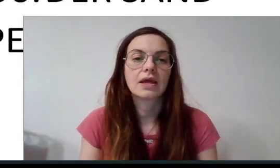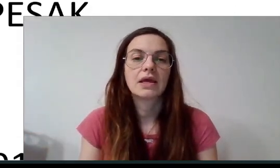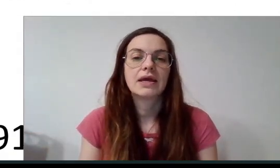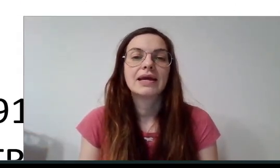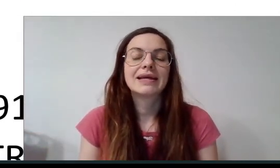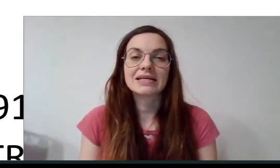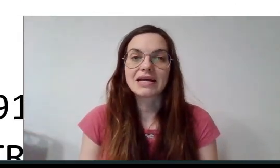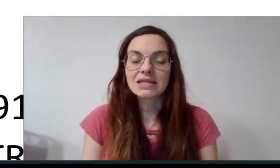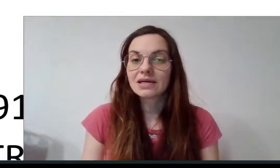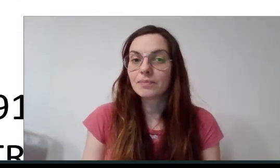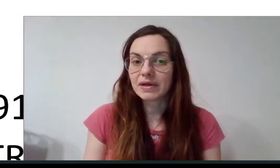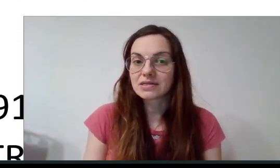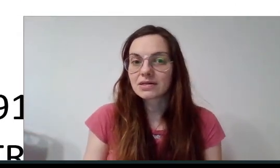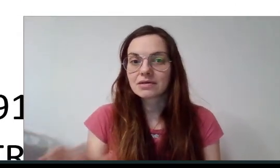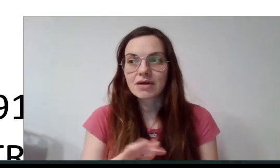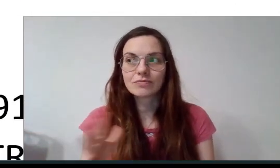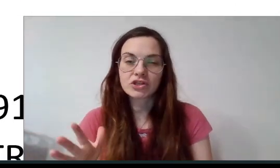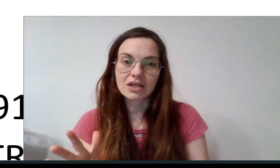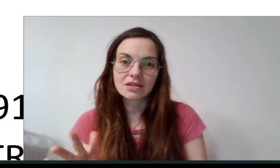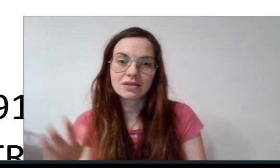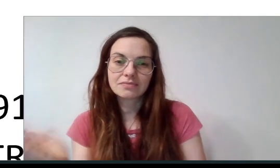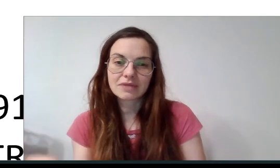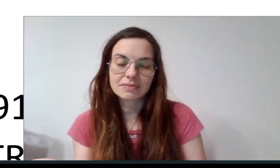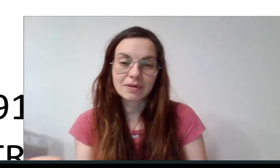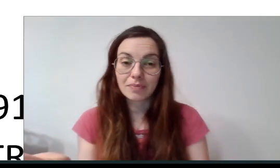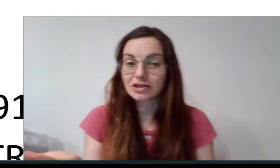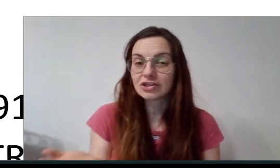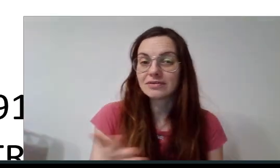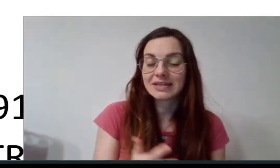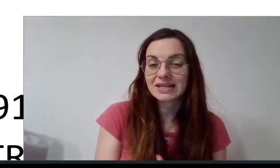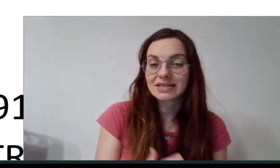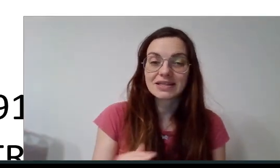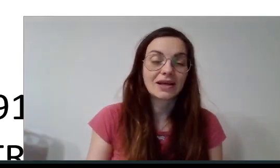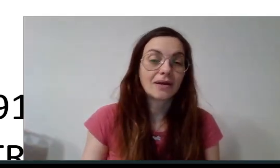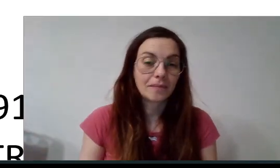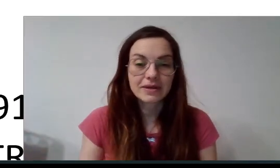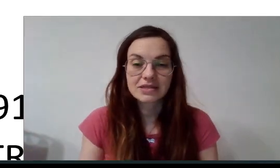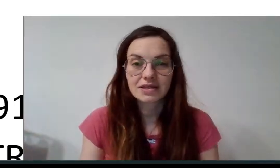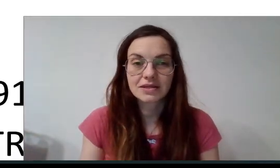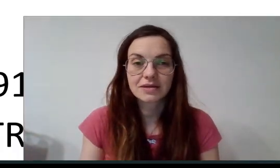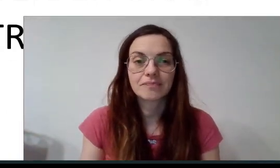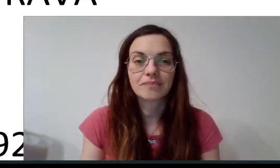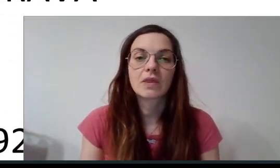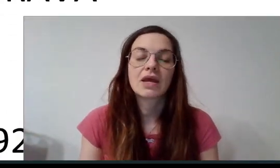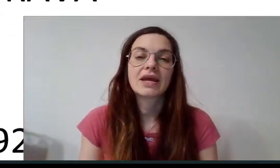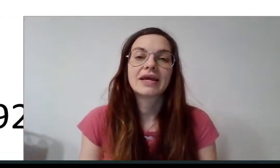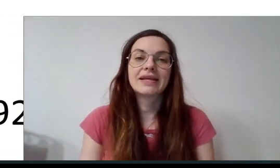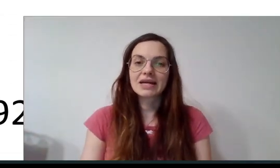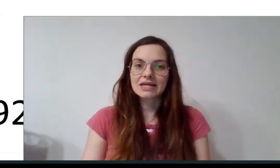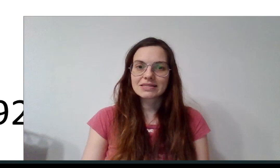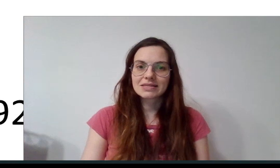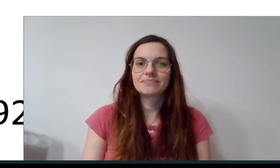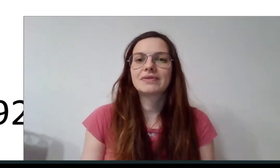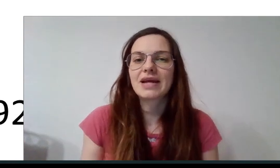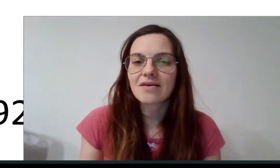Der Sand, pesak, am Strand, na plaži, der Sand, pesak. Der Gras,